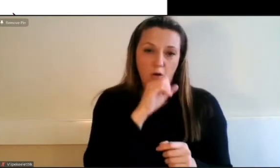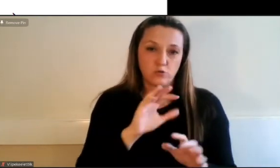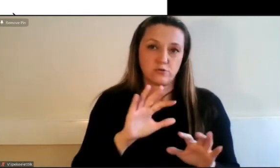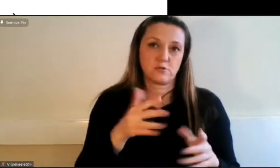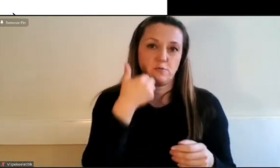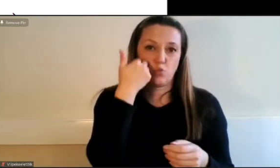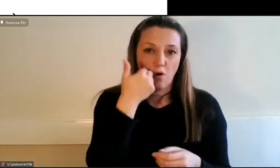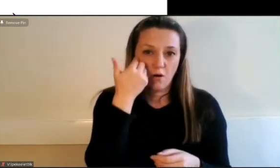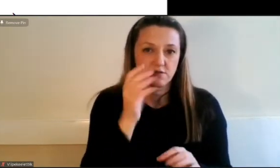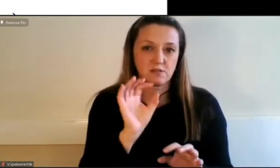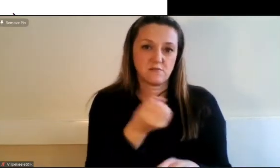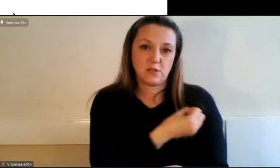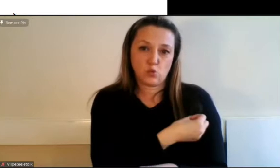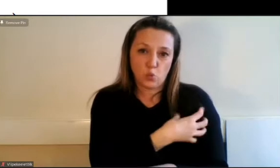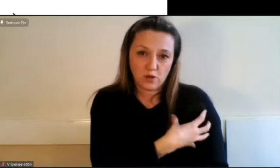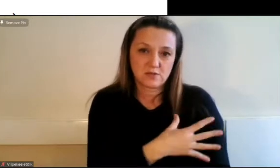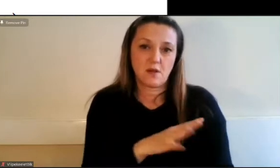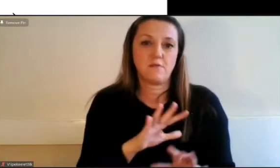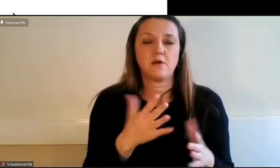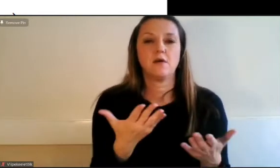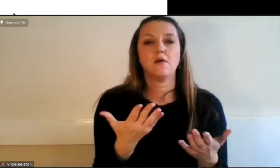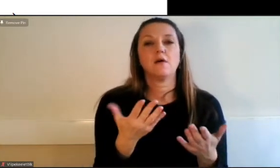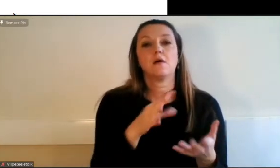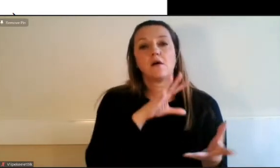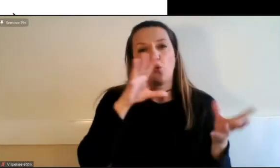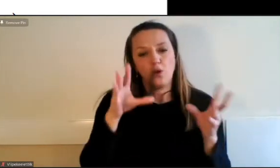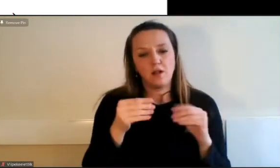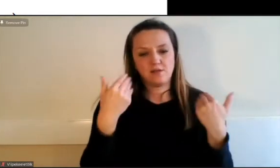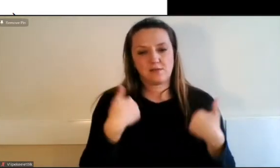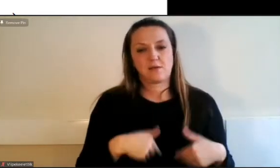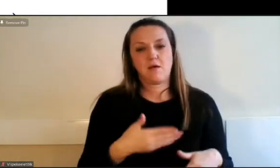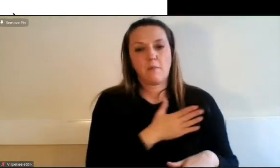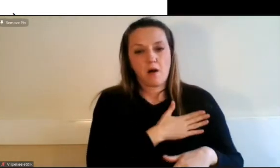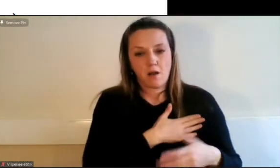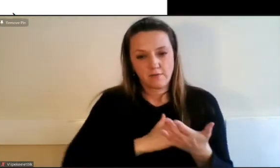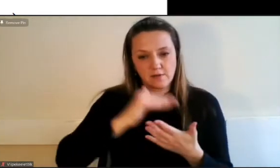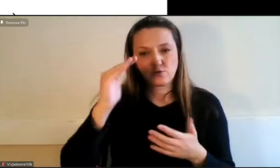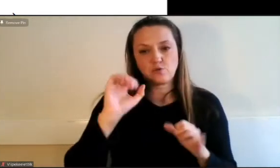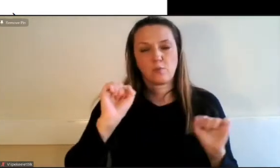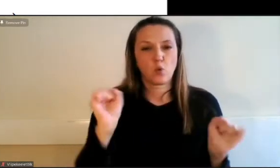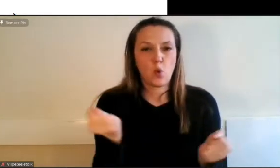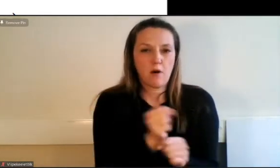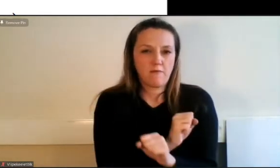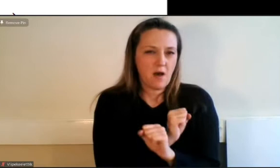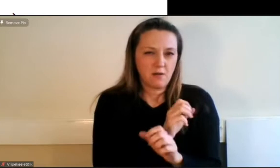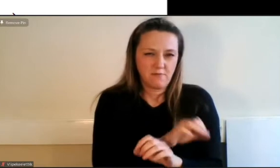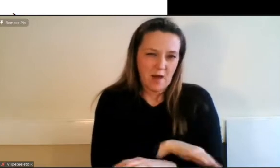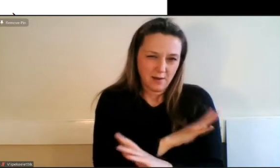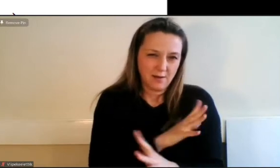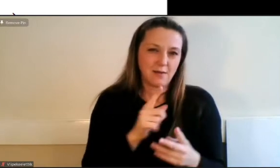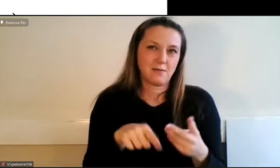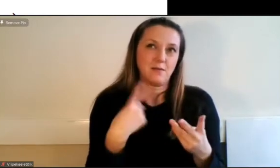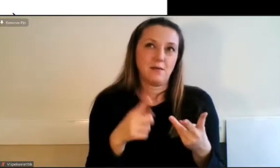teeme 6 nädala ja Moderna oma 4 nädala vahega. Ja mõlemad tekitavad väga tõhusa